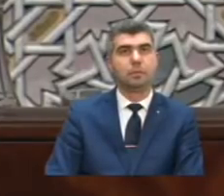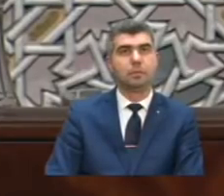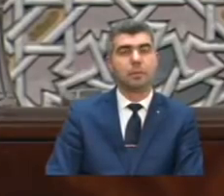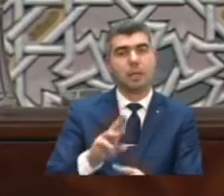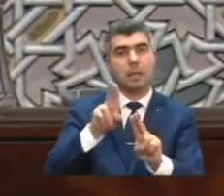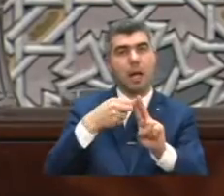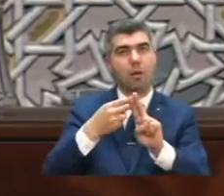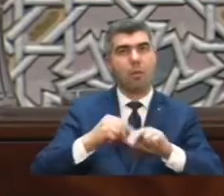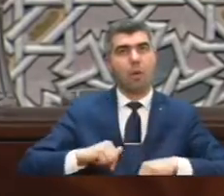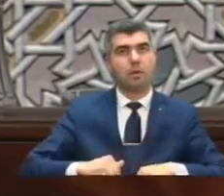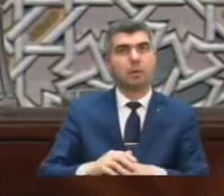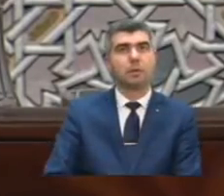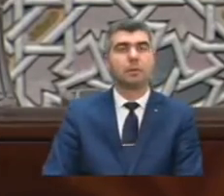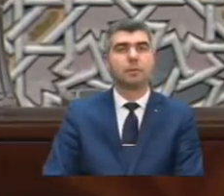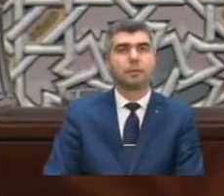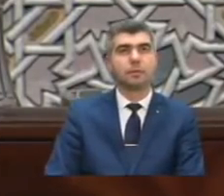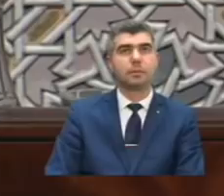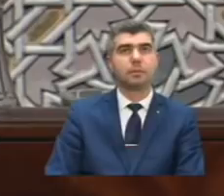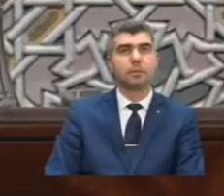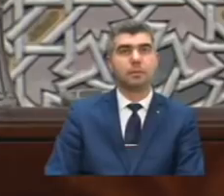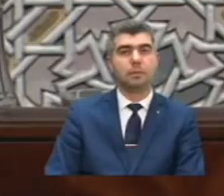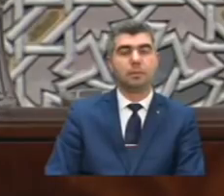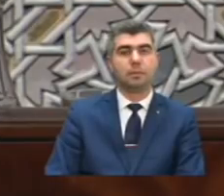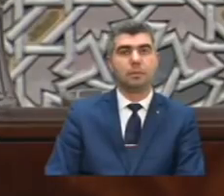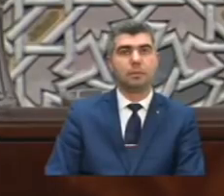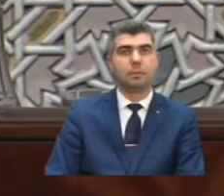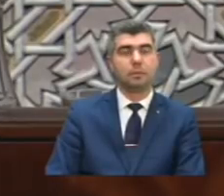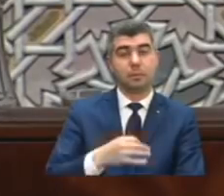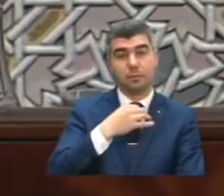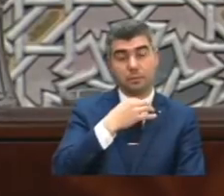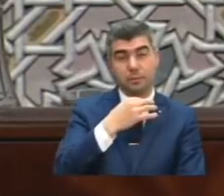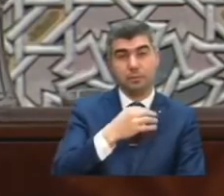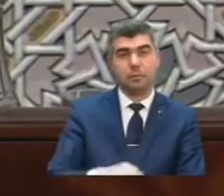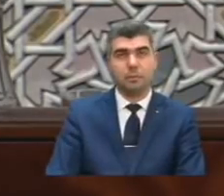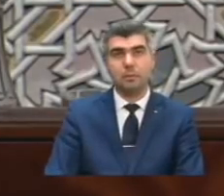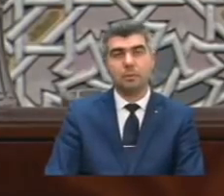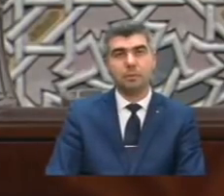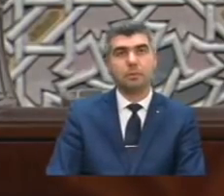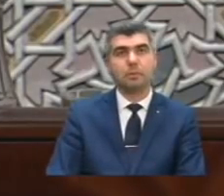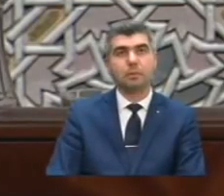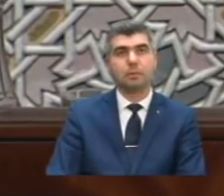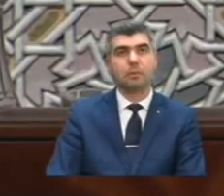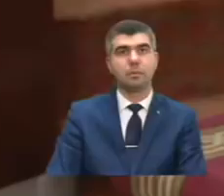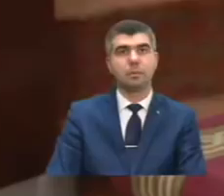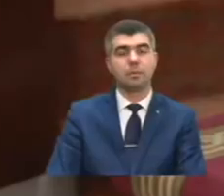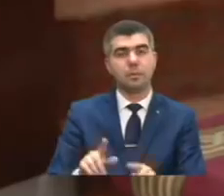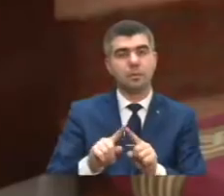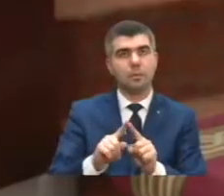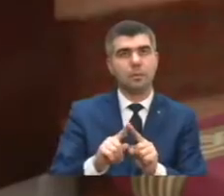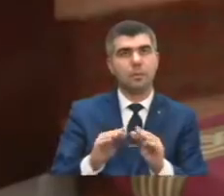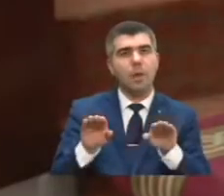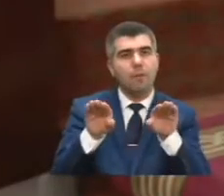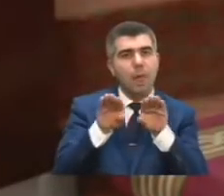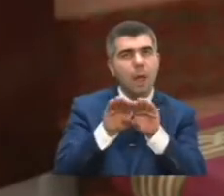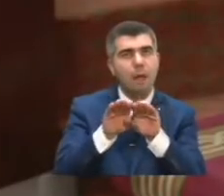أرد السيد الوزير فيما تبقى من الوقت. لا أنا شوف سيد النائب أنا متفق، هو هذه